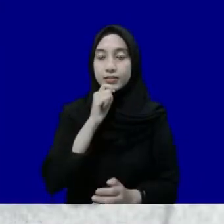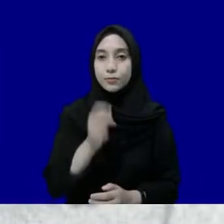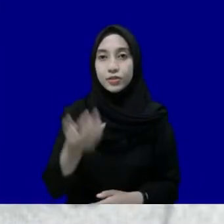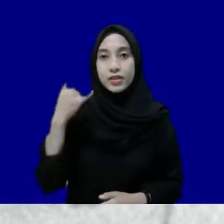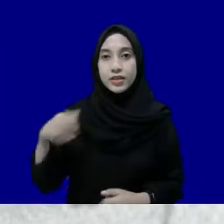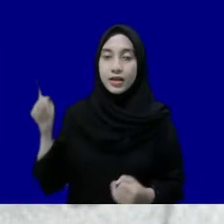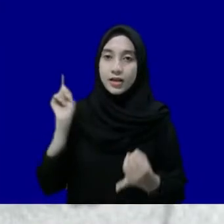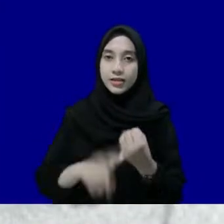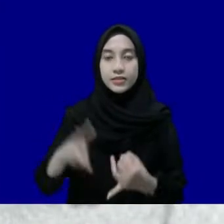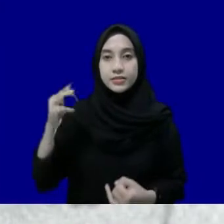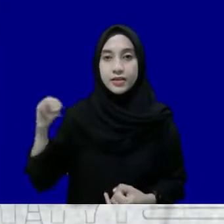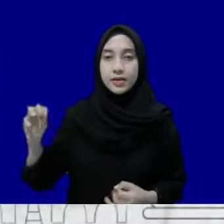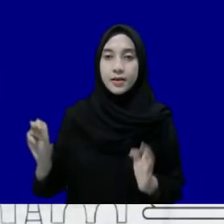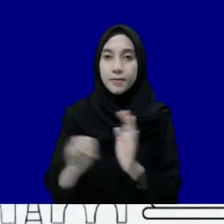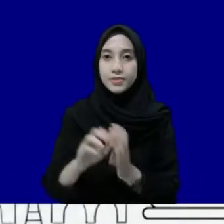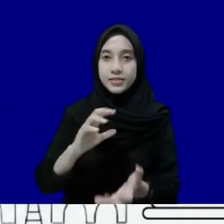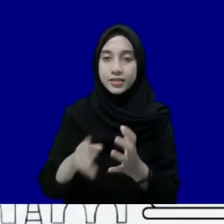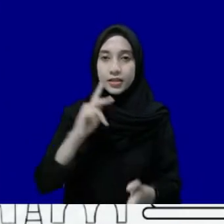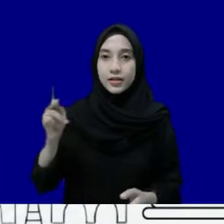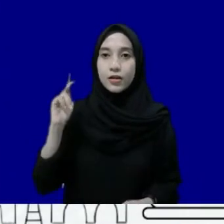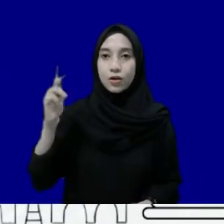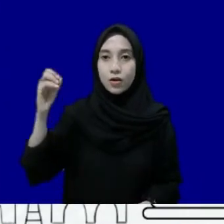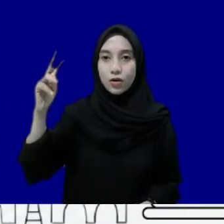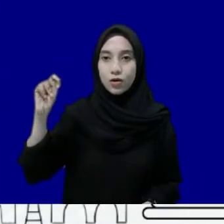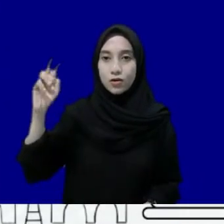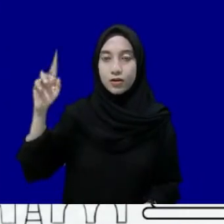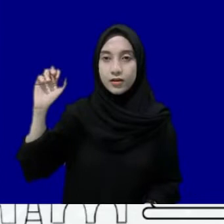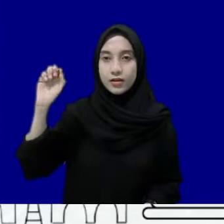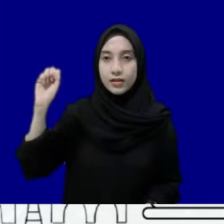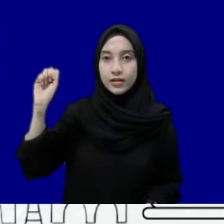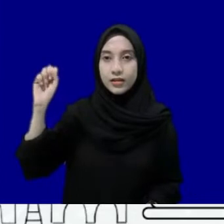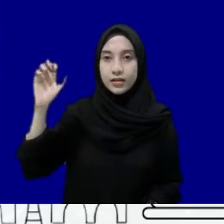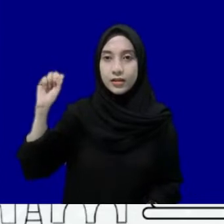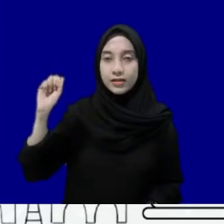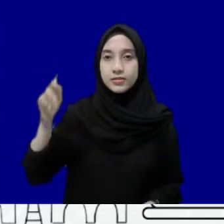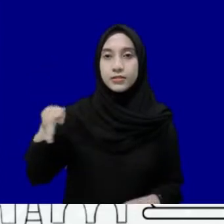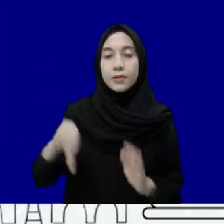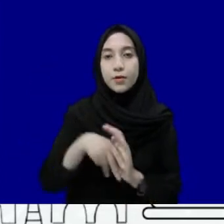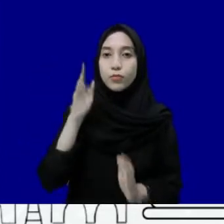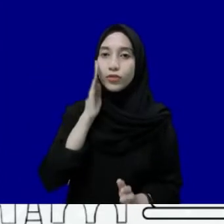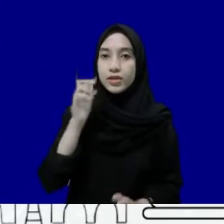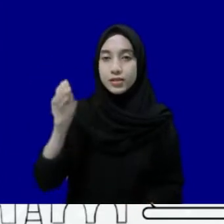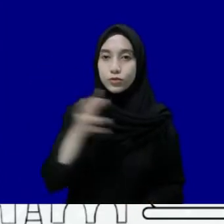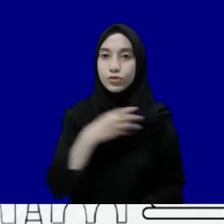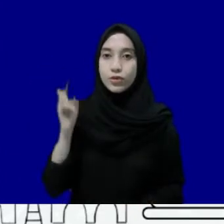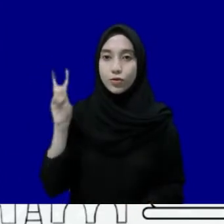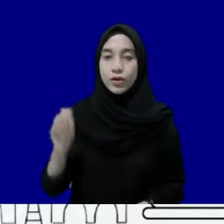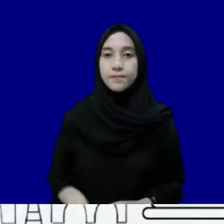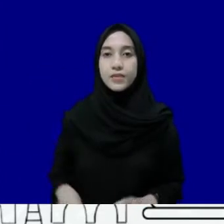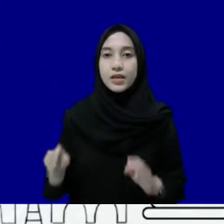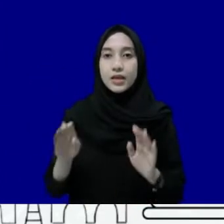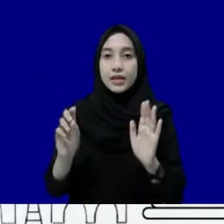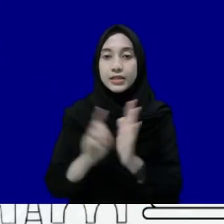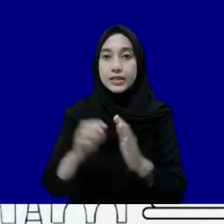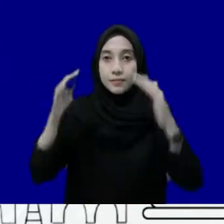Organisasi-organisasi tersebut yang akhirnya menjadikan Kongres Pemuda 1 dan Kongres Pemuda 2. Sumpah Pemuda